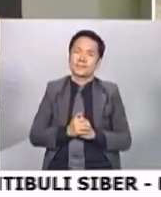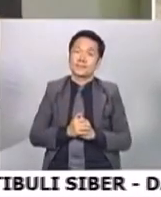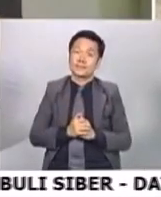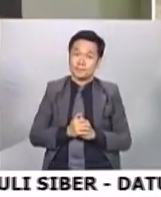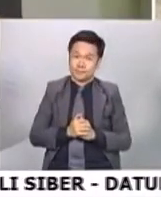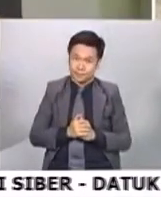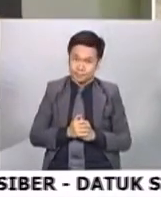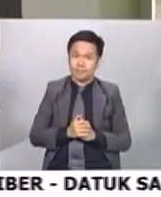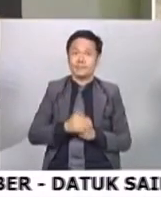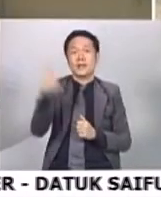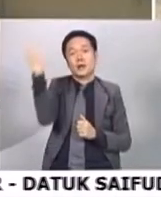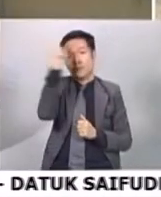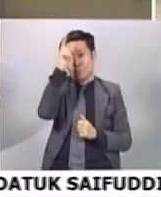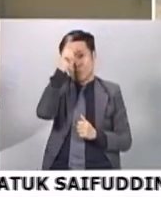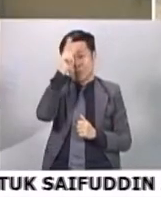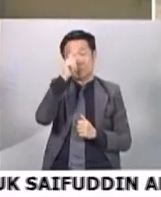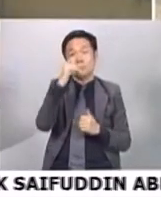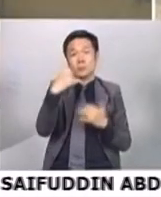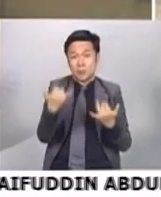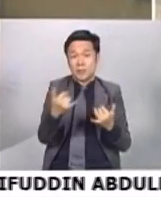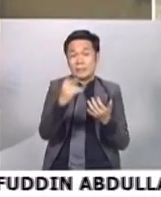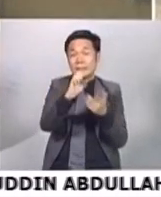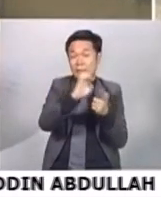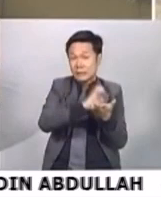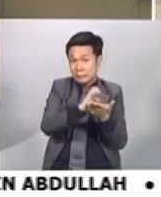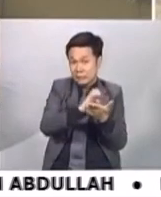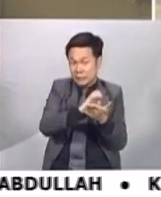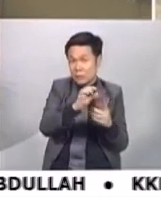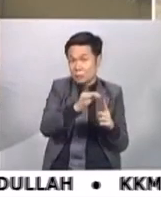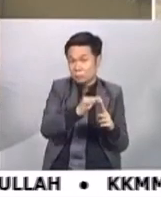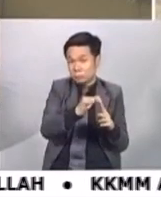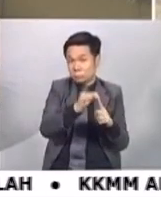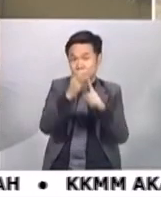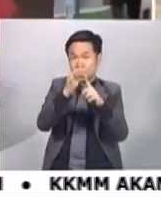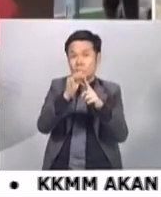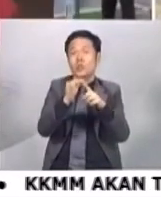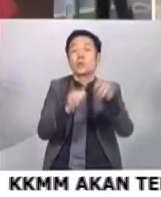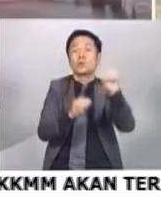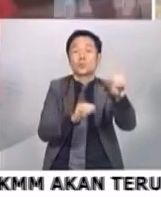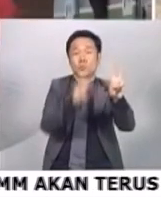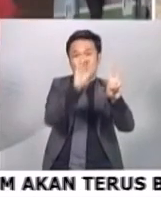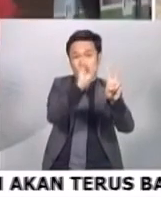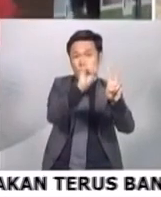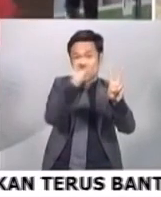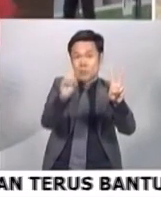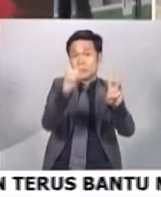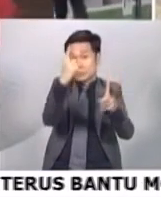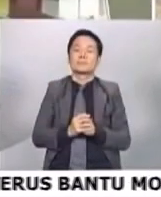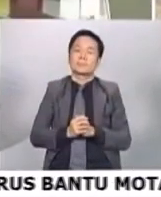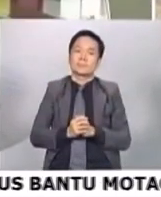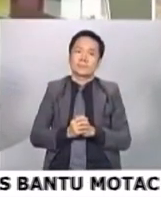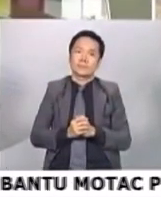RM250 bilion bagi melindungi kebajikan dan meringankan beban yang ditanggung semua rakyat.